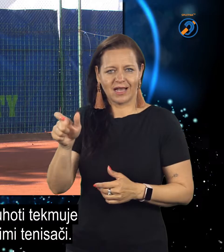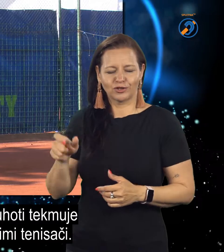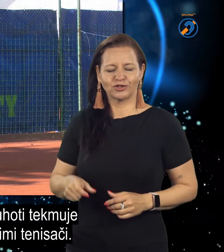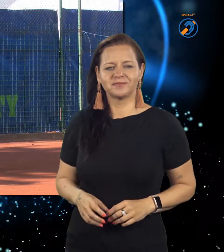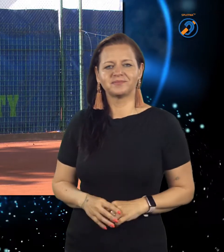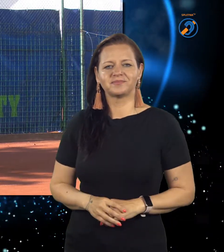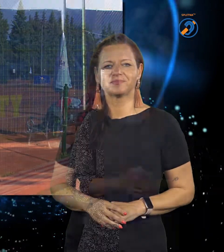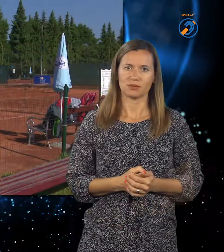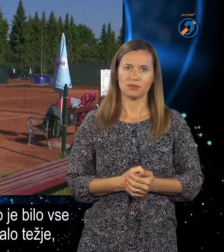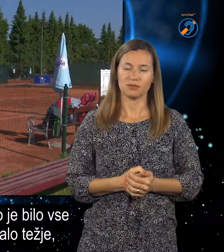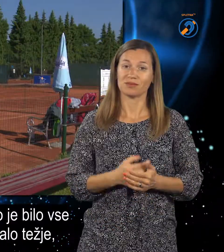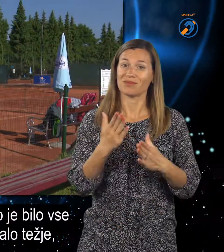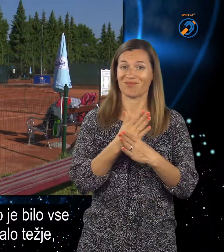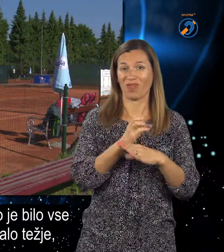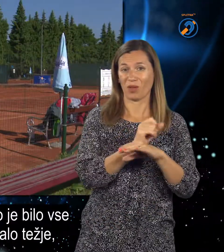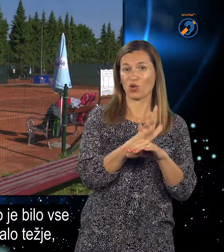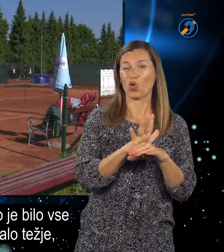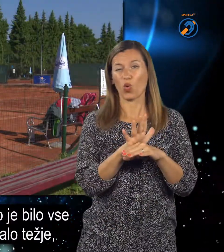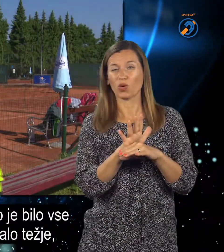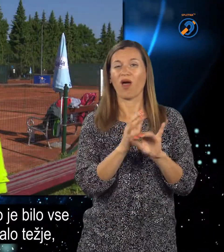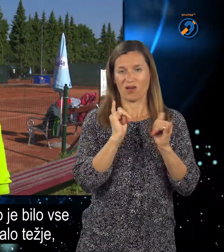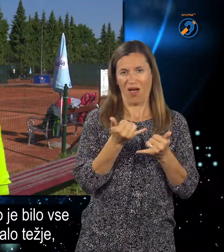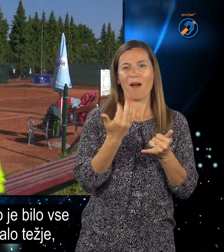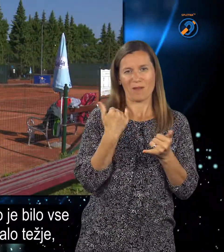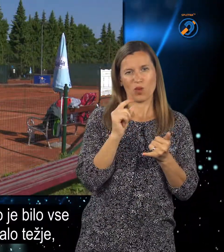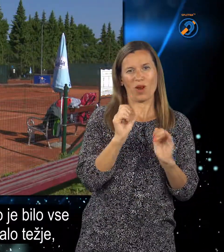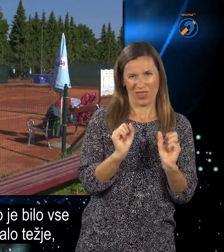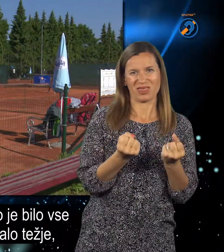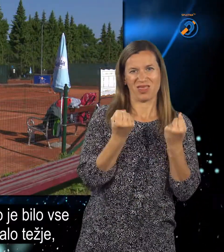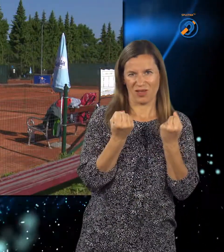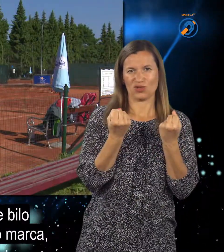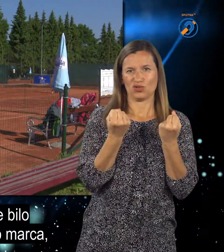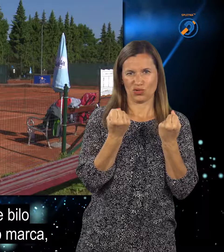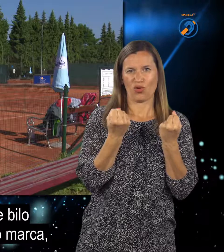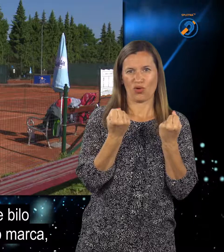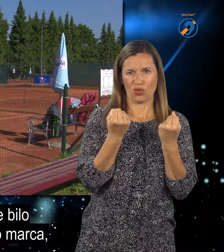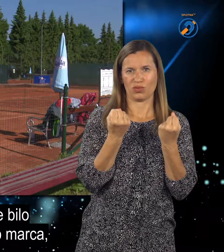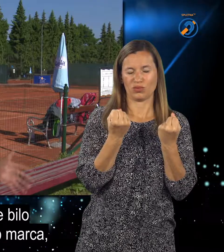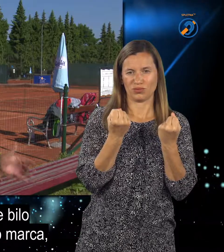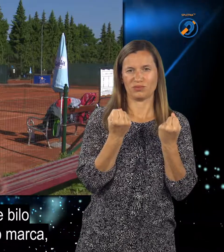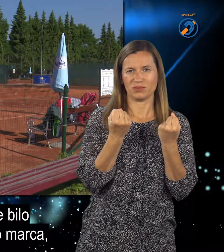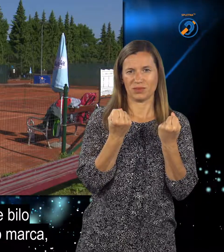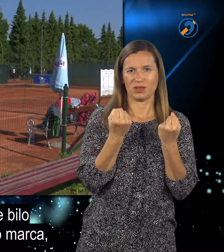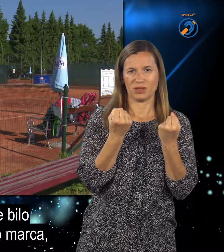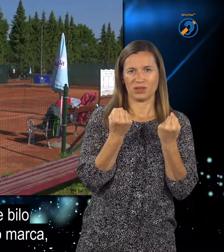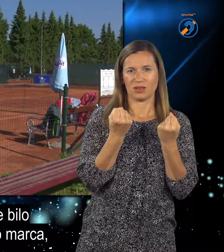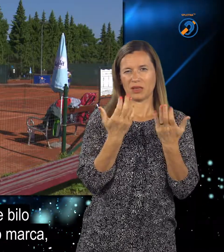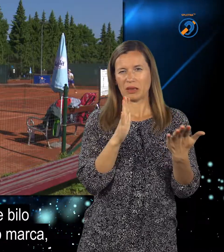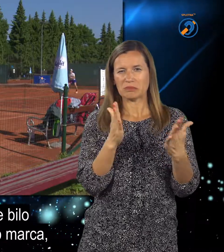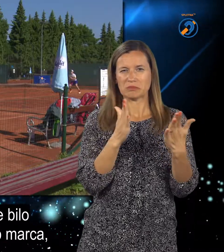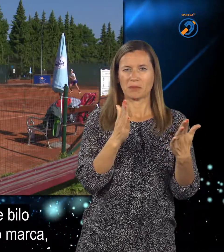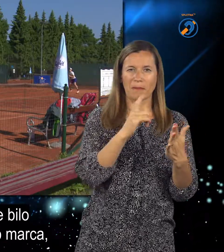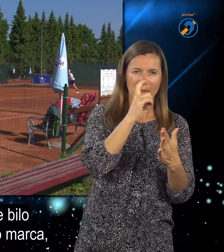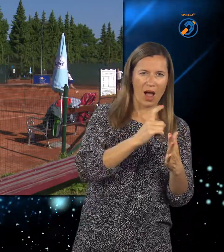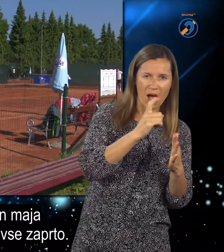tenisači. Ja, med korono je bilo malo težje vse skupaj, ker pač je bilo tam